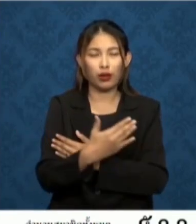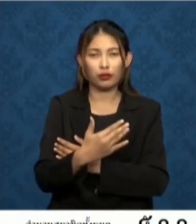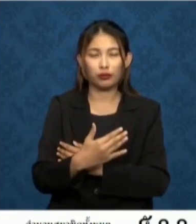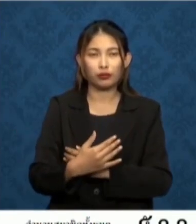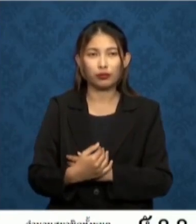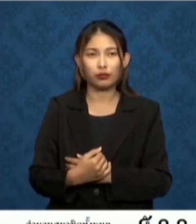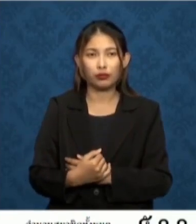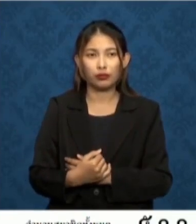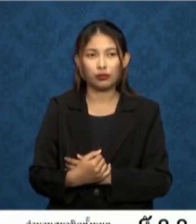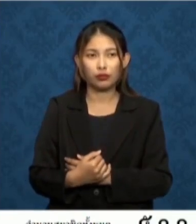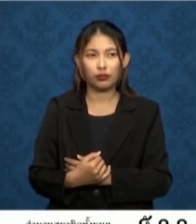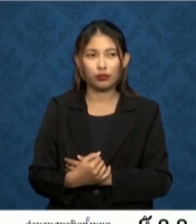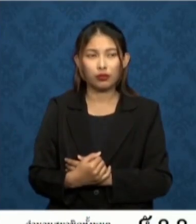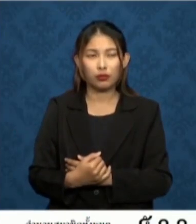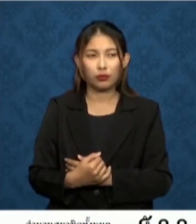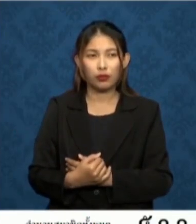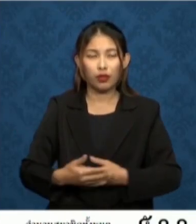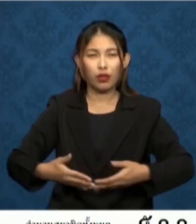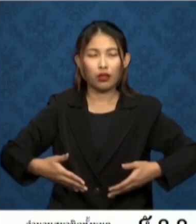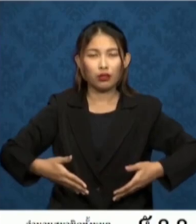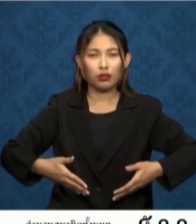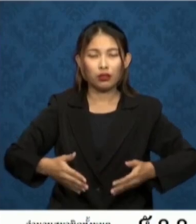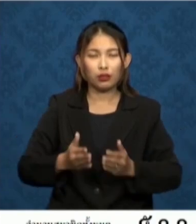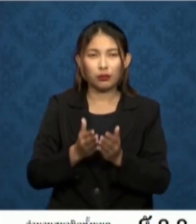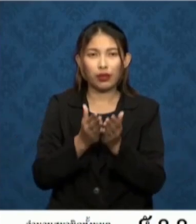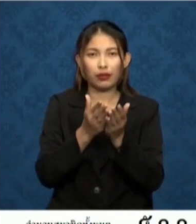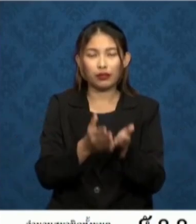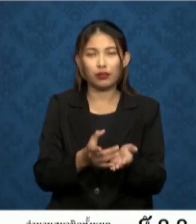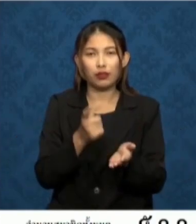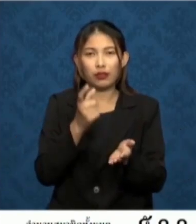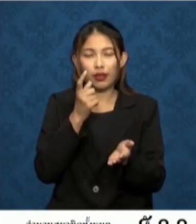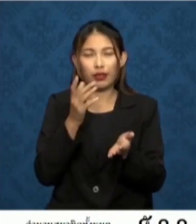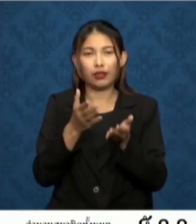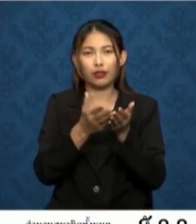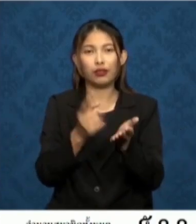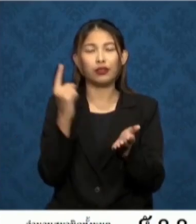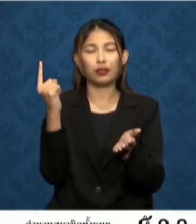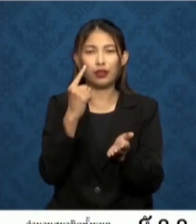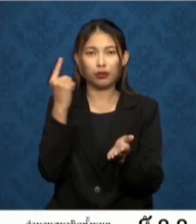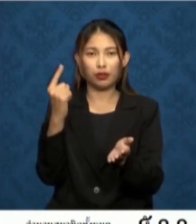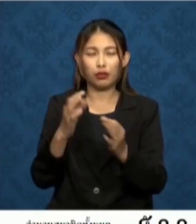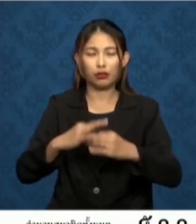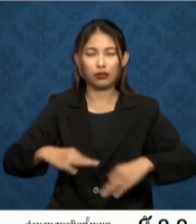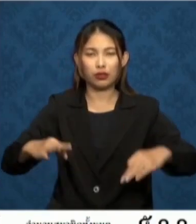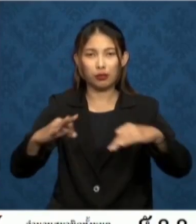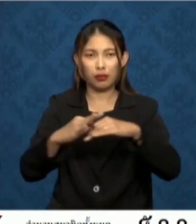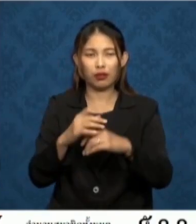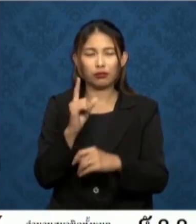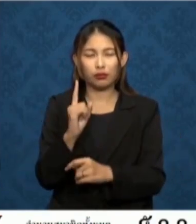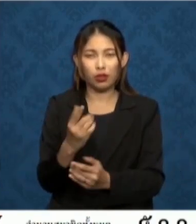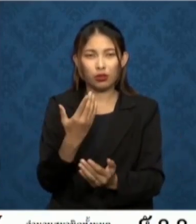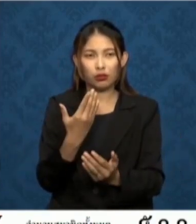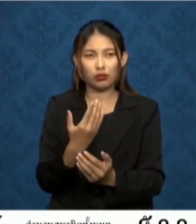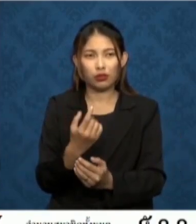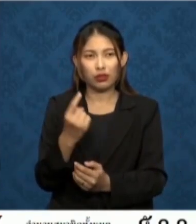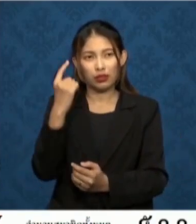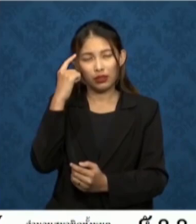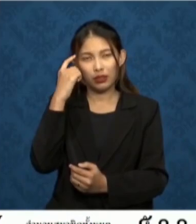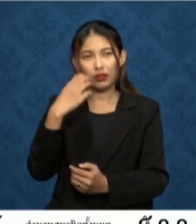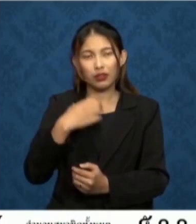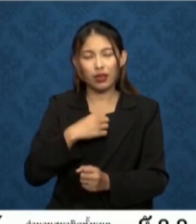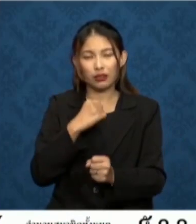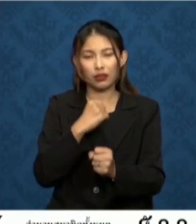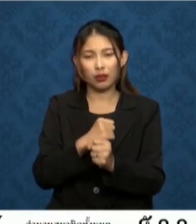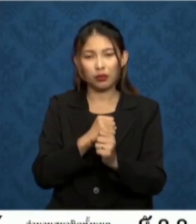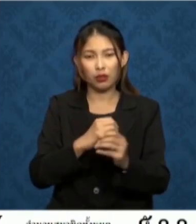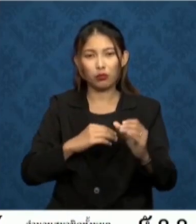นั่นคือธุรกิจเรือสำราญครับท่านประธานครับกระทรวงคมนาคมต้องกล้าที่จะลงทุนโครงสร้างพื้นฐ